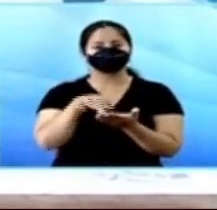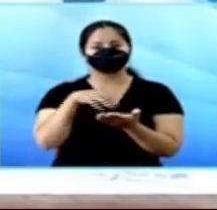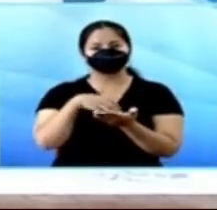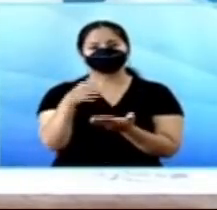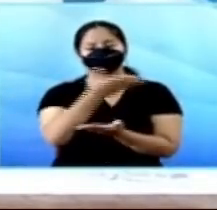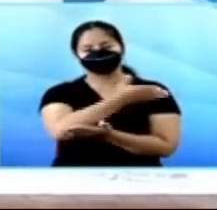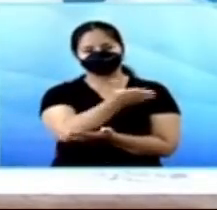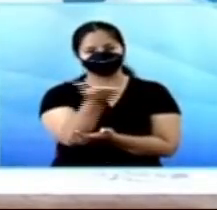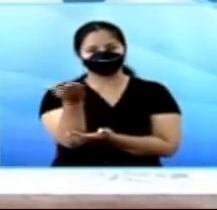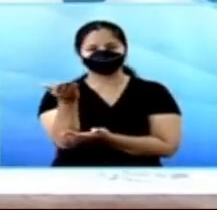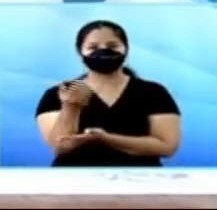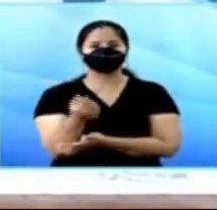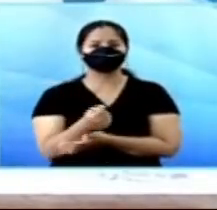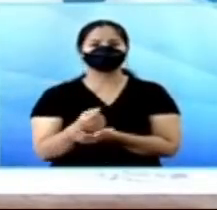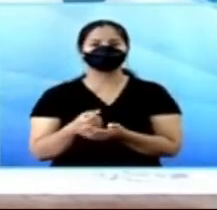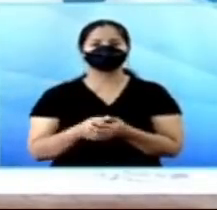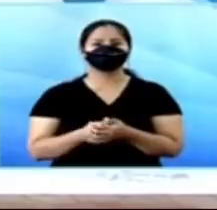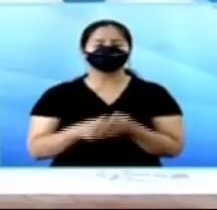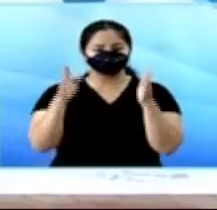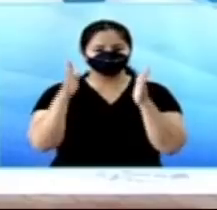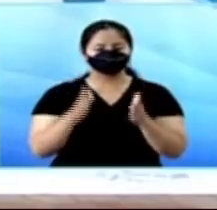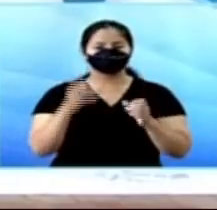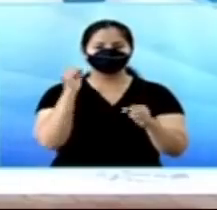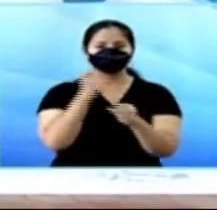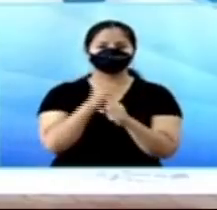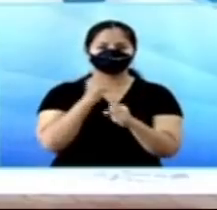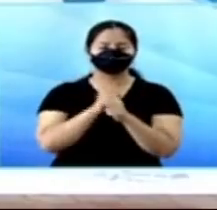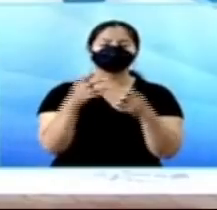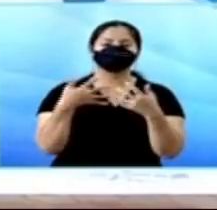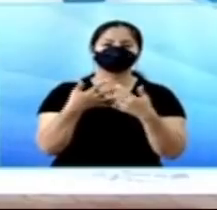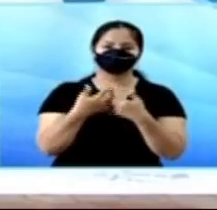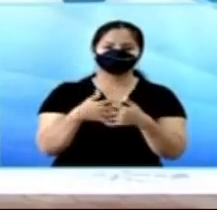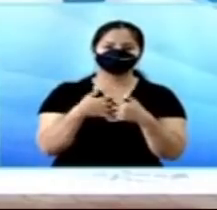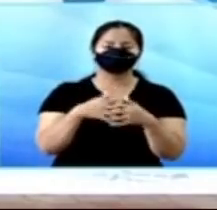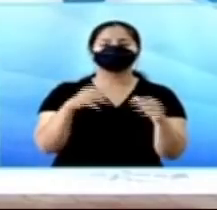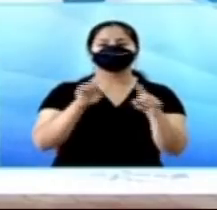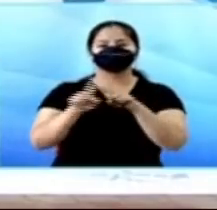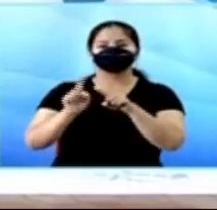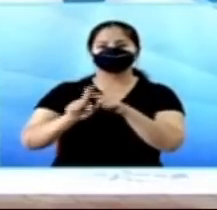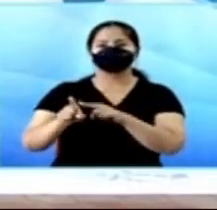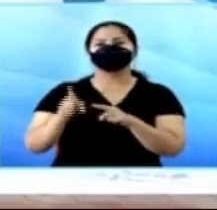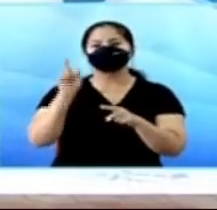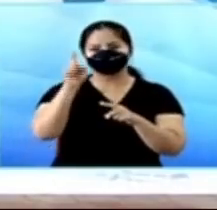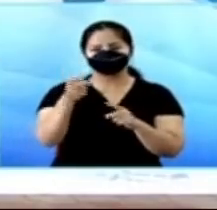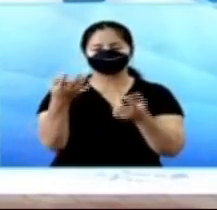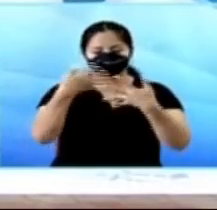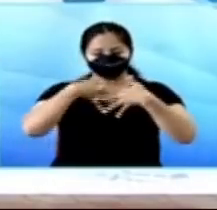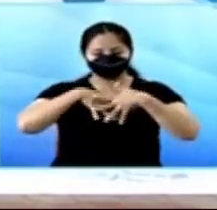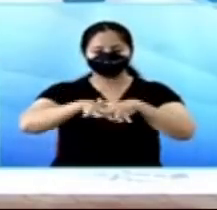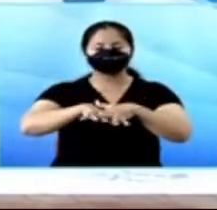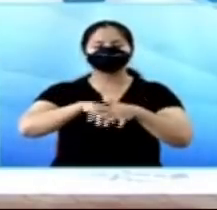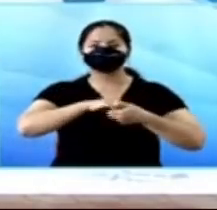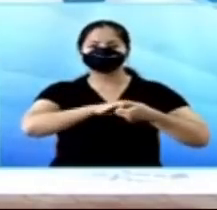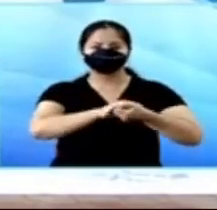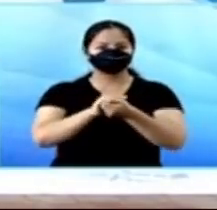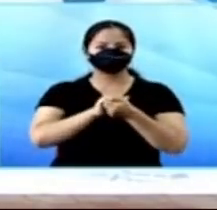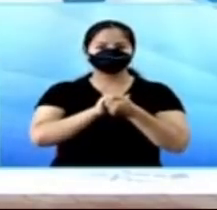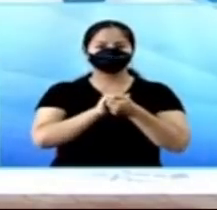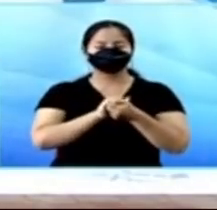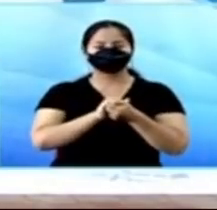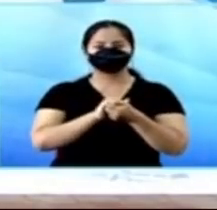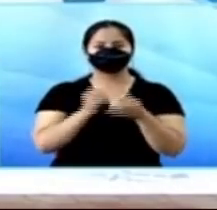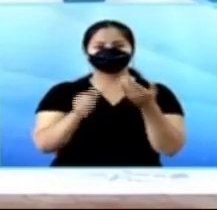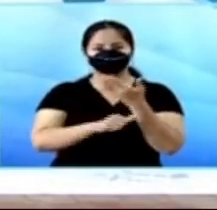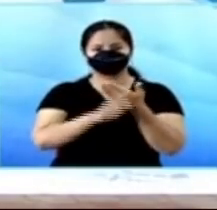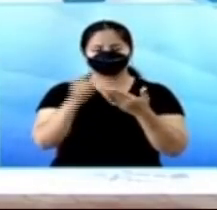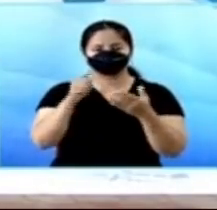านผู้ประกอบการโรงงานต่างๆจงให้การร่วมมือและอำนวยความสะดวกให้แก่ทีมงาน